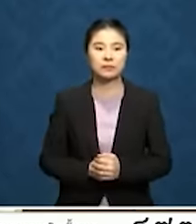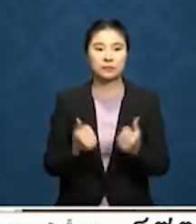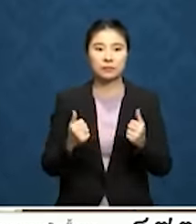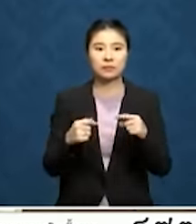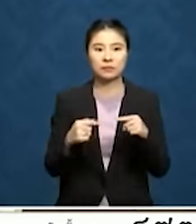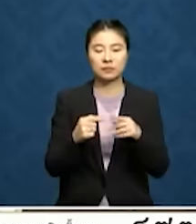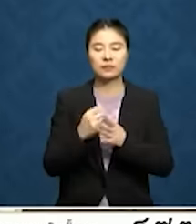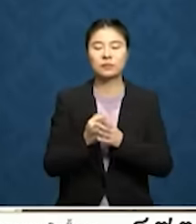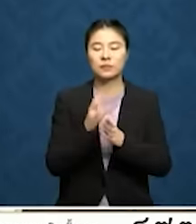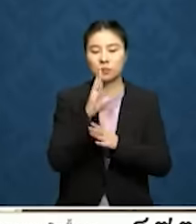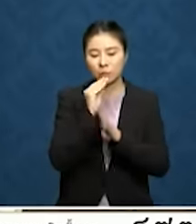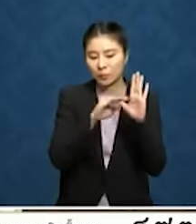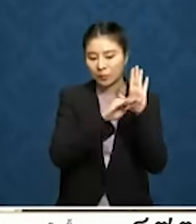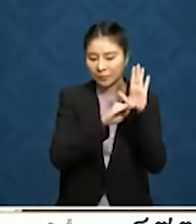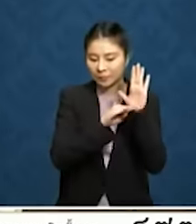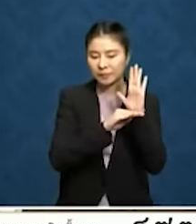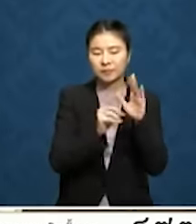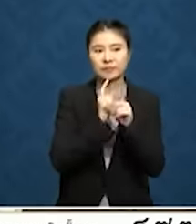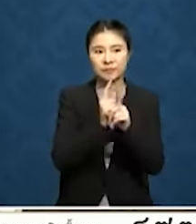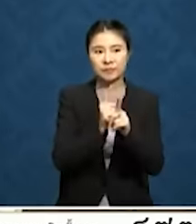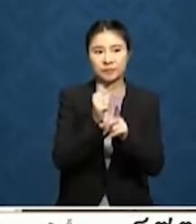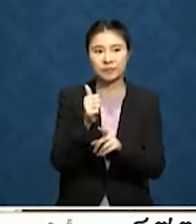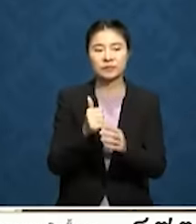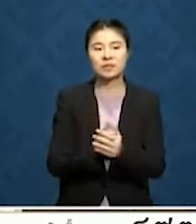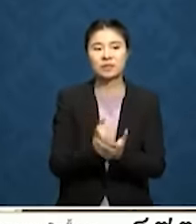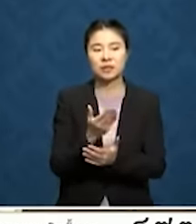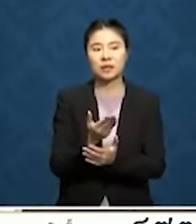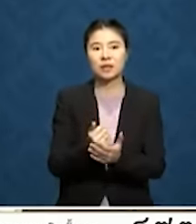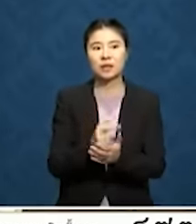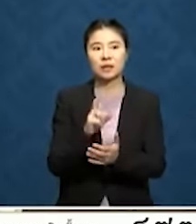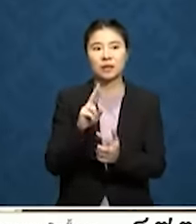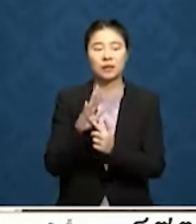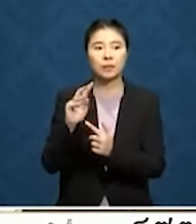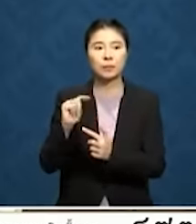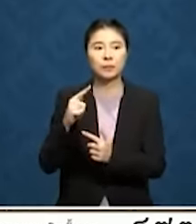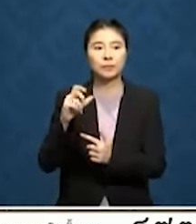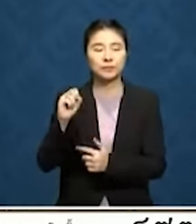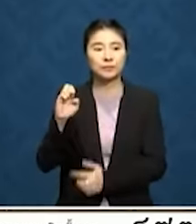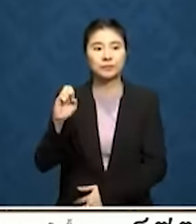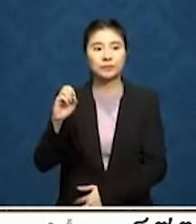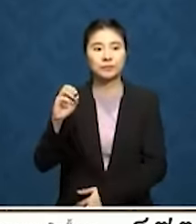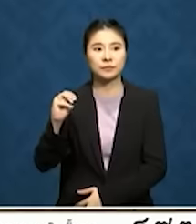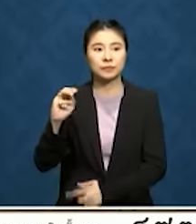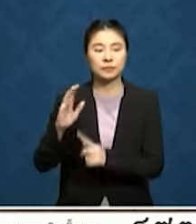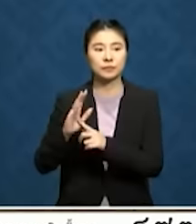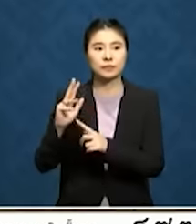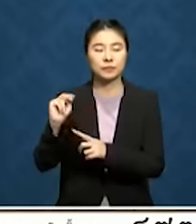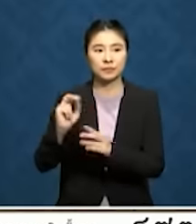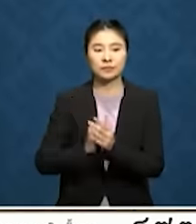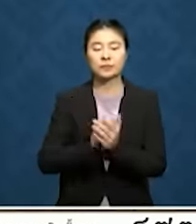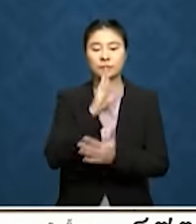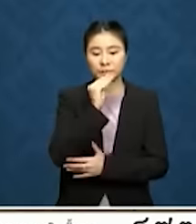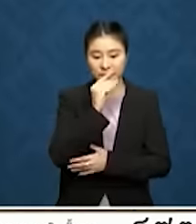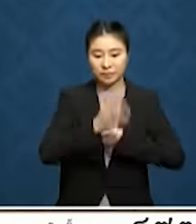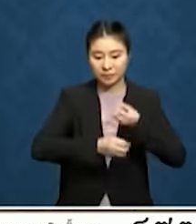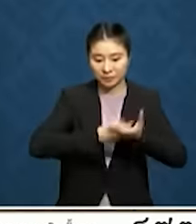ราสามารถเดินหน้าได้เลยครับไม่ต้องเป็นการเสียเวลาขออนุญาตท่านรังสิมันด้วยนะครับอภิปรายแล้วก็จบการอภิปราย2ท่านภายใ